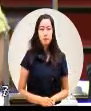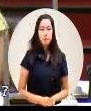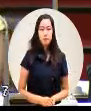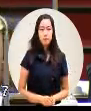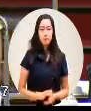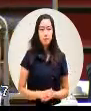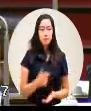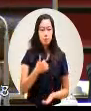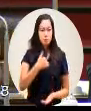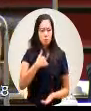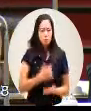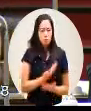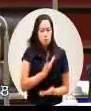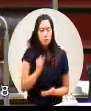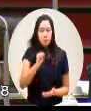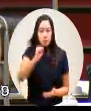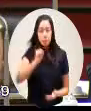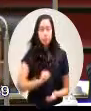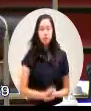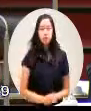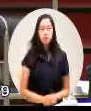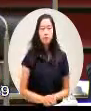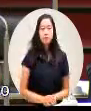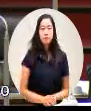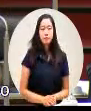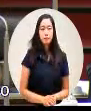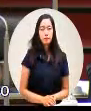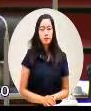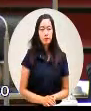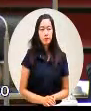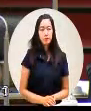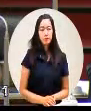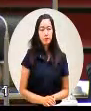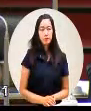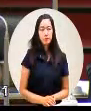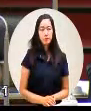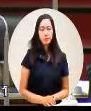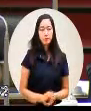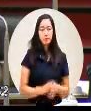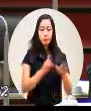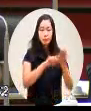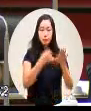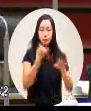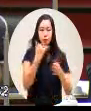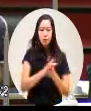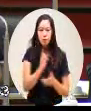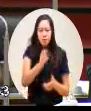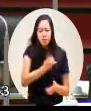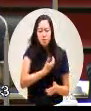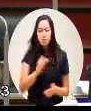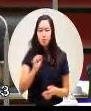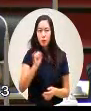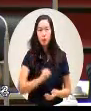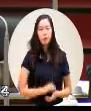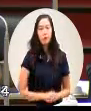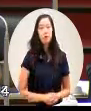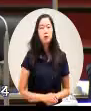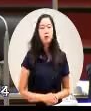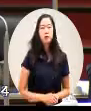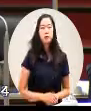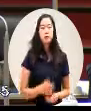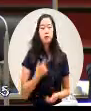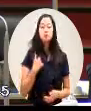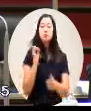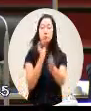能忍，事不能忍，所不能忍。哦，所可事可忍，所不能忍。我跟你讲